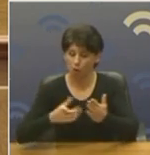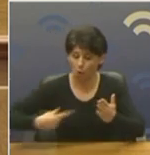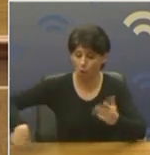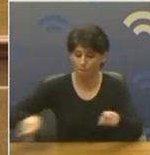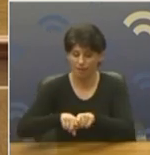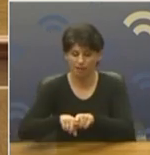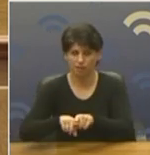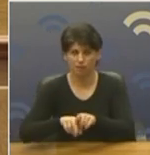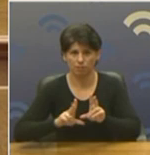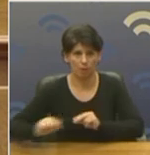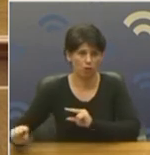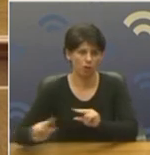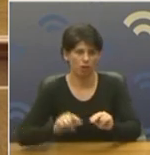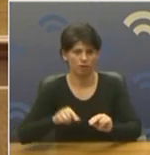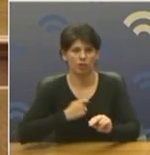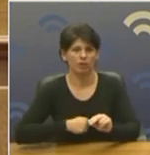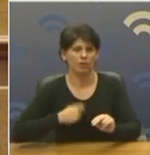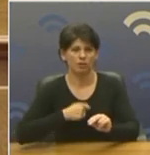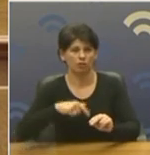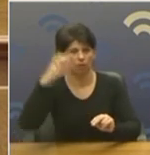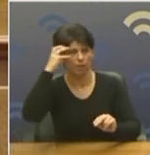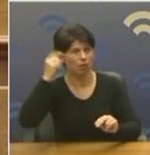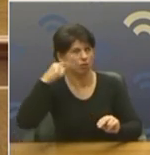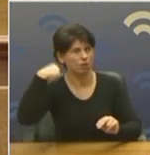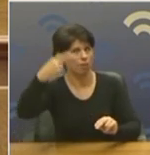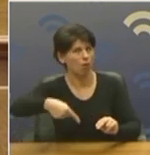κοινού. Αυτό είναι το δυστύχημα. Και όταν το μυαλό το έχει στις επόμενες